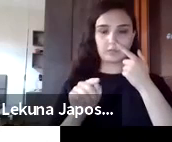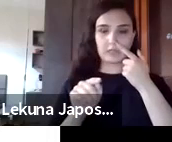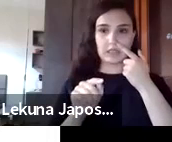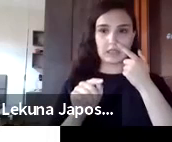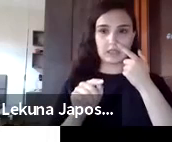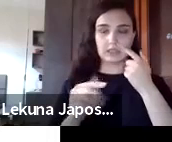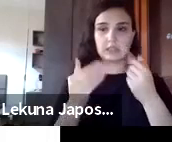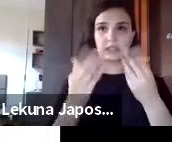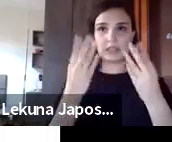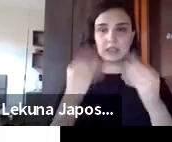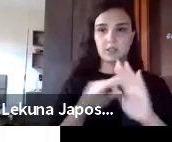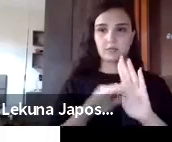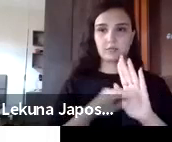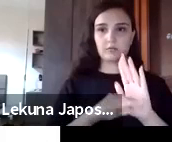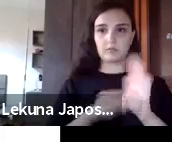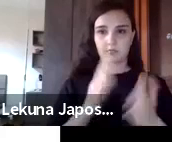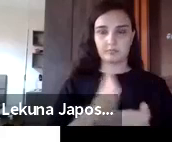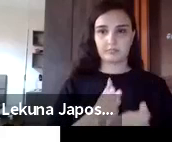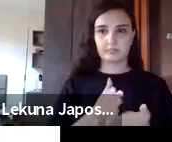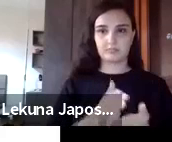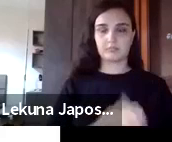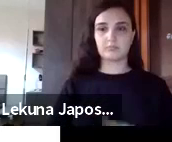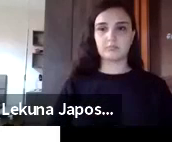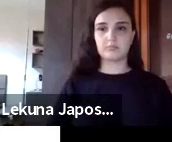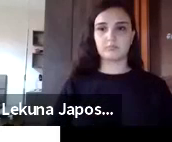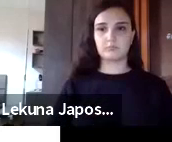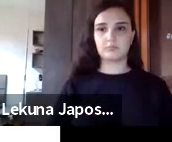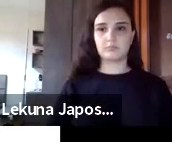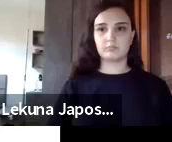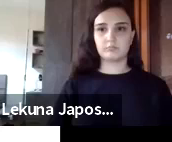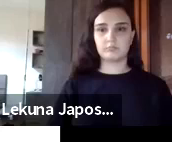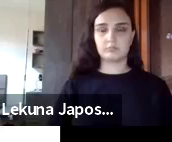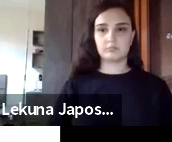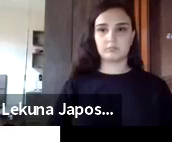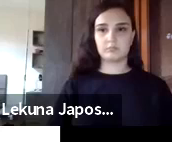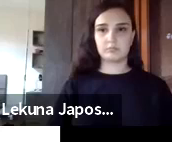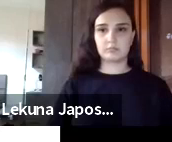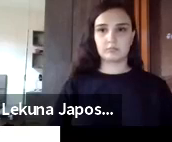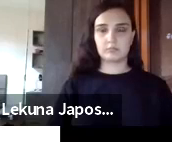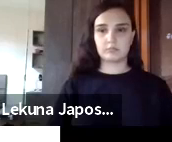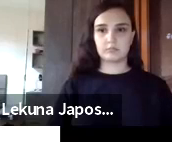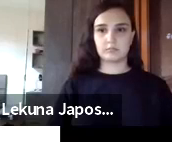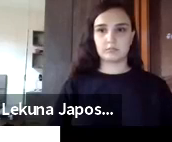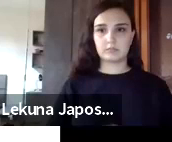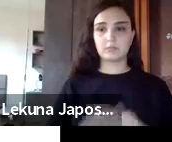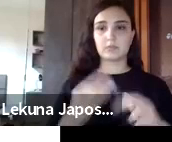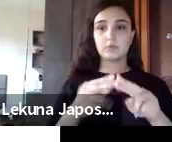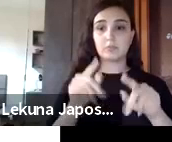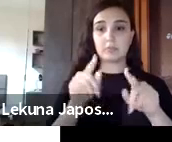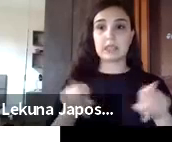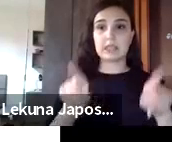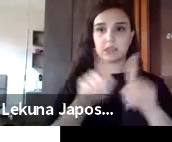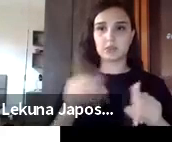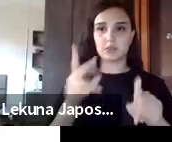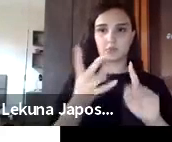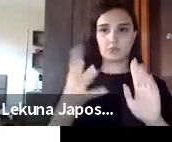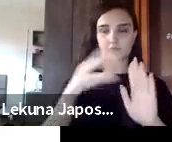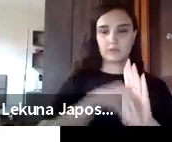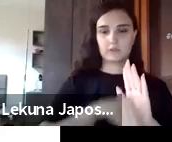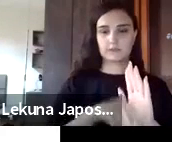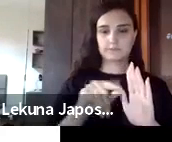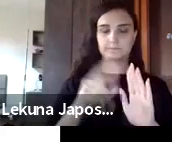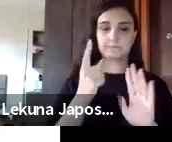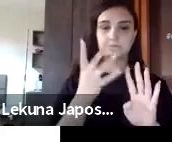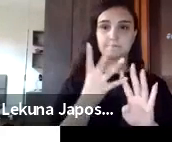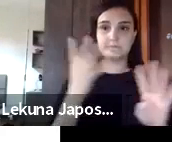ჯდება დღის რუტინაში. ამიტომ ესეც უნდა ჩავსვათ და იმისთვის, რომ ეს ჩავსვათ